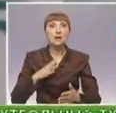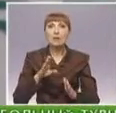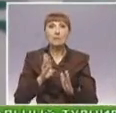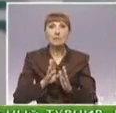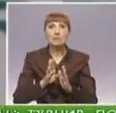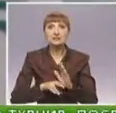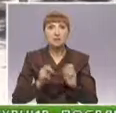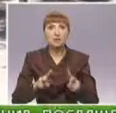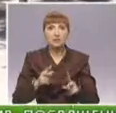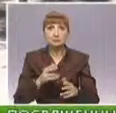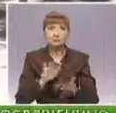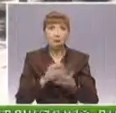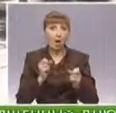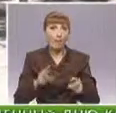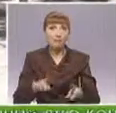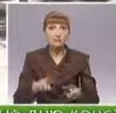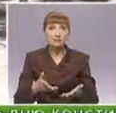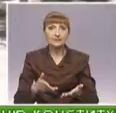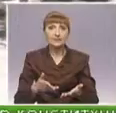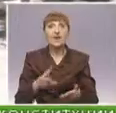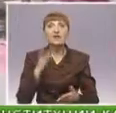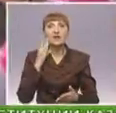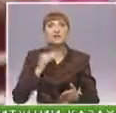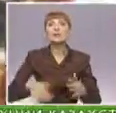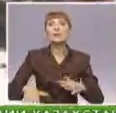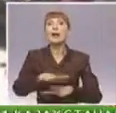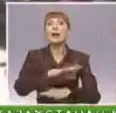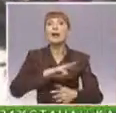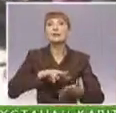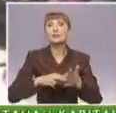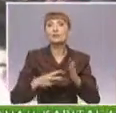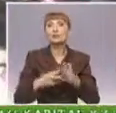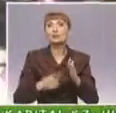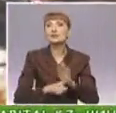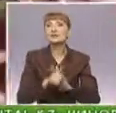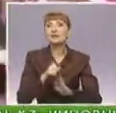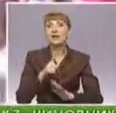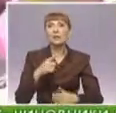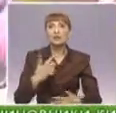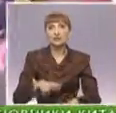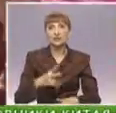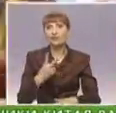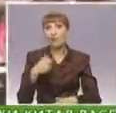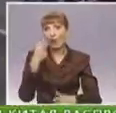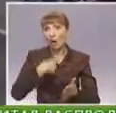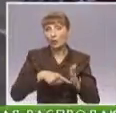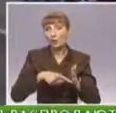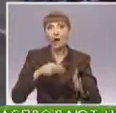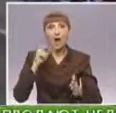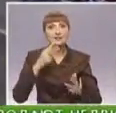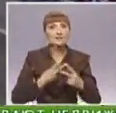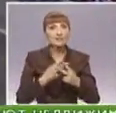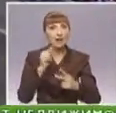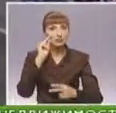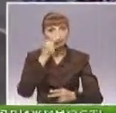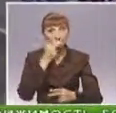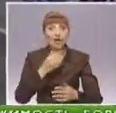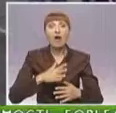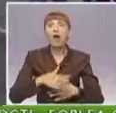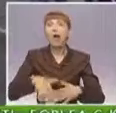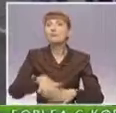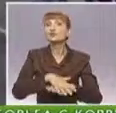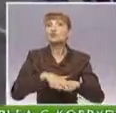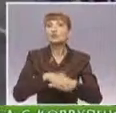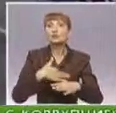небезопасном положении. Наряду с Алматы проект площадки детям стартовал еще в двух городах – Астане и Шымкенте. Общественники намерены